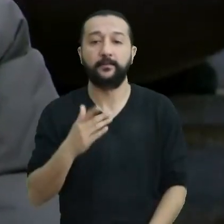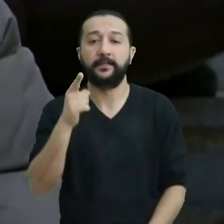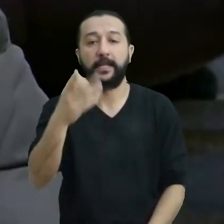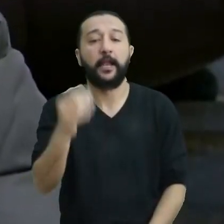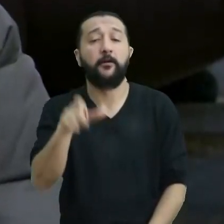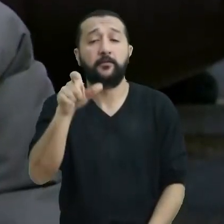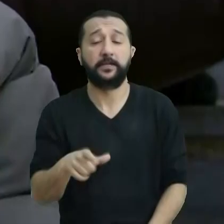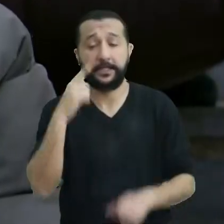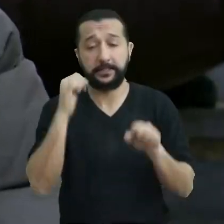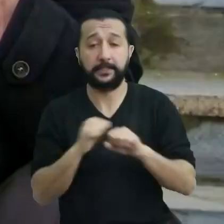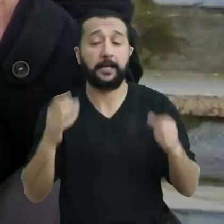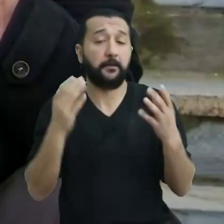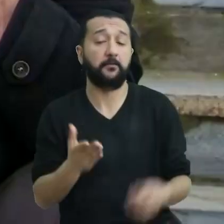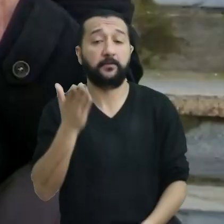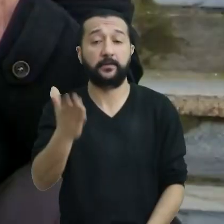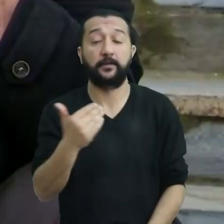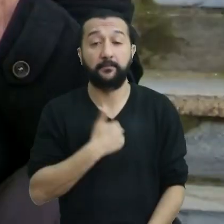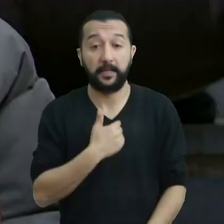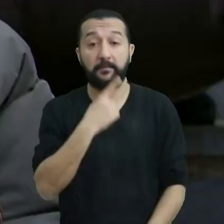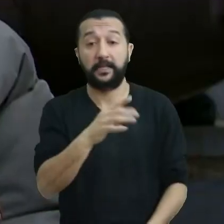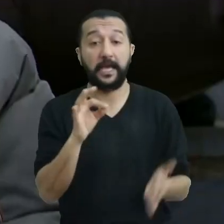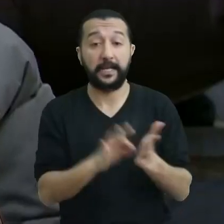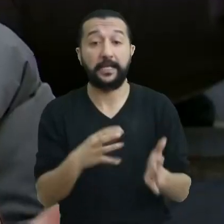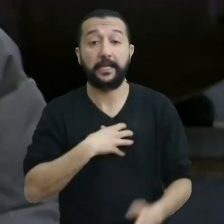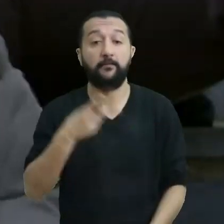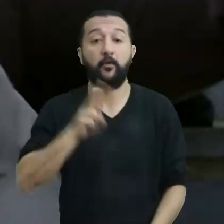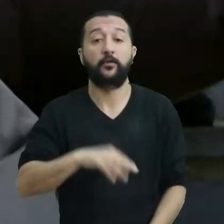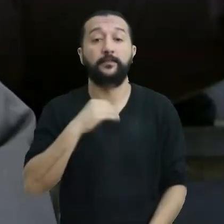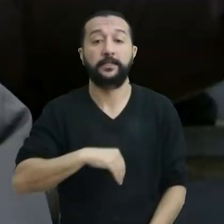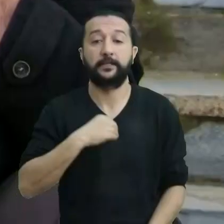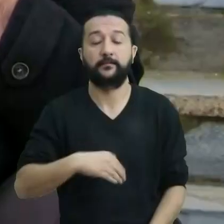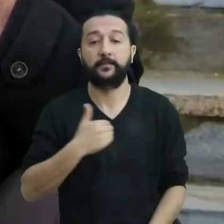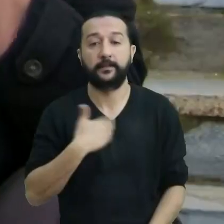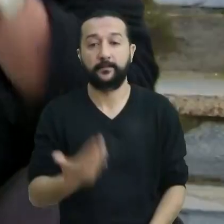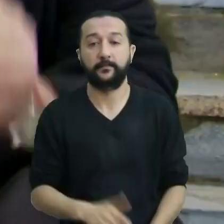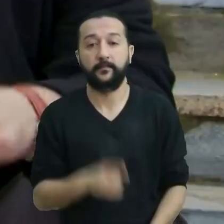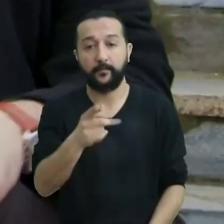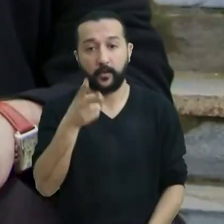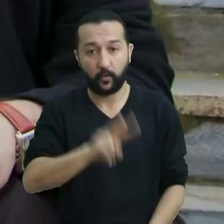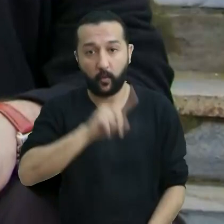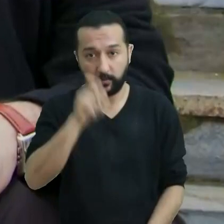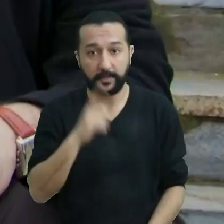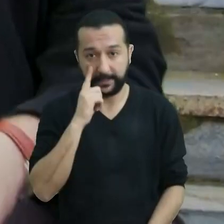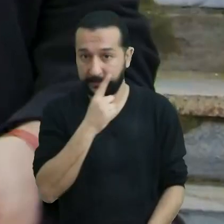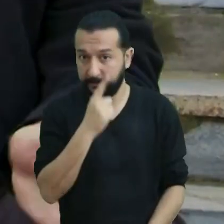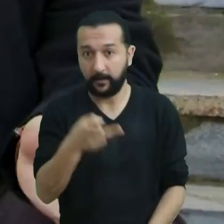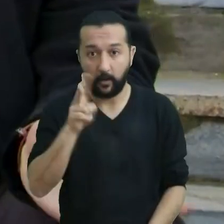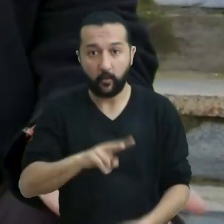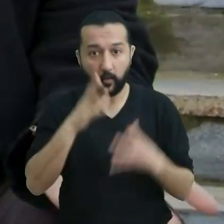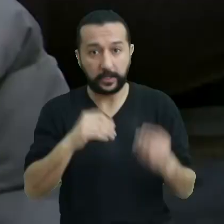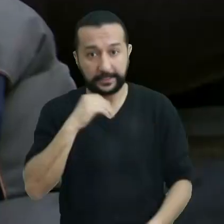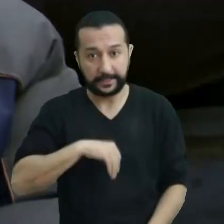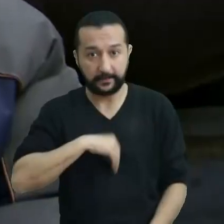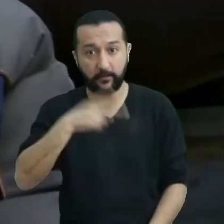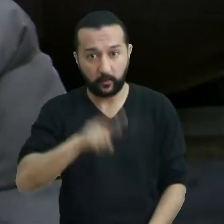ki oğlum ya, sana ne oldu ki ya? Ben bir ara kendimi öldüm sandım ya. Öldün mü enişte? Öldün sandın